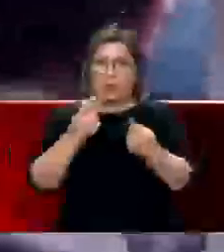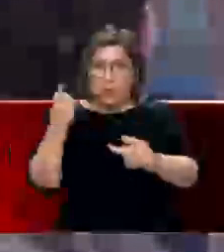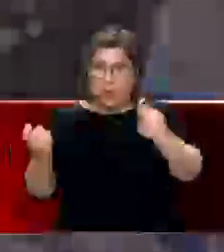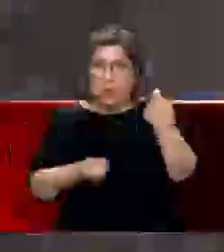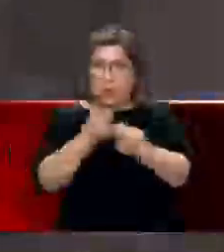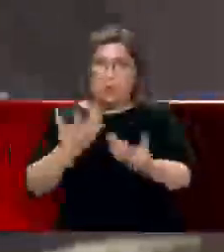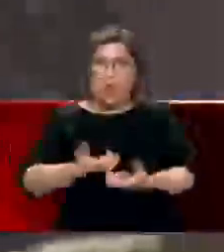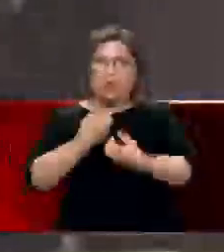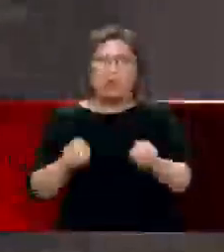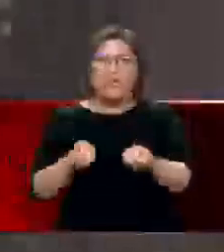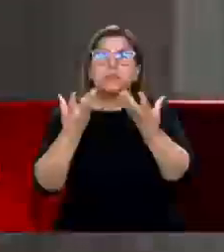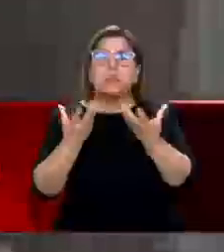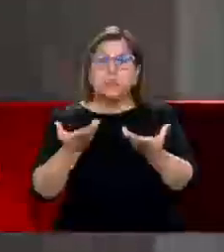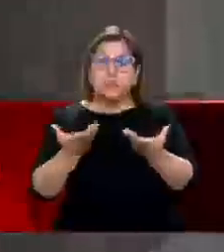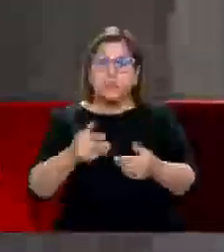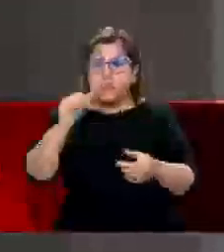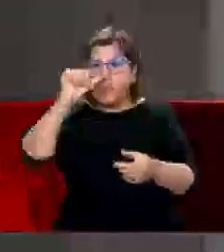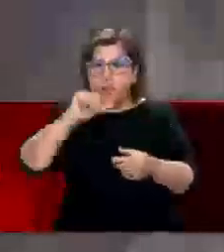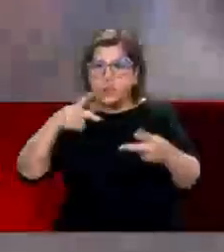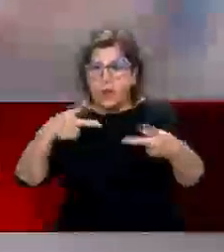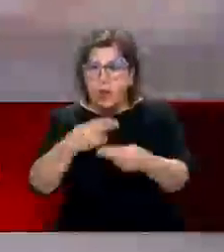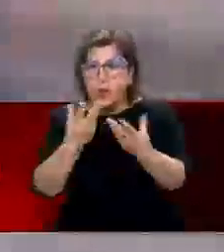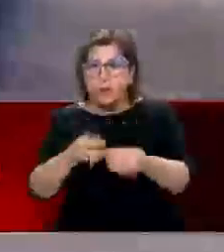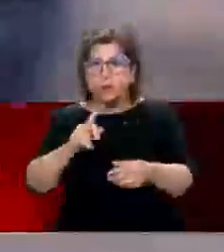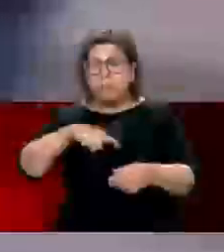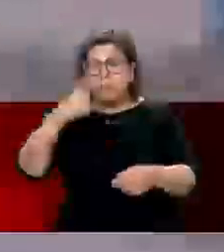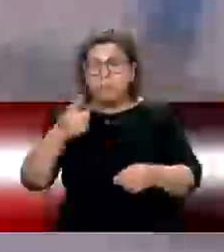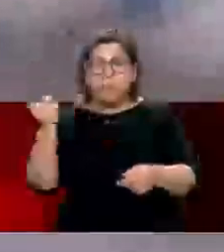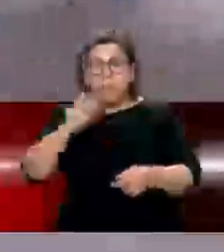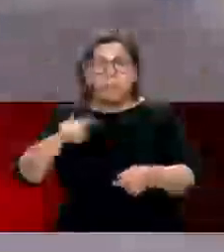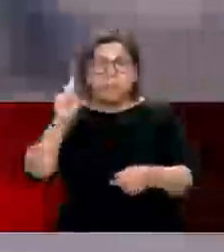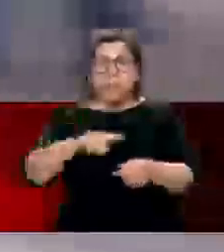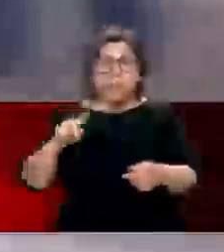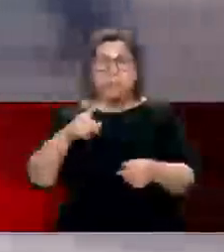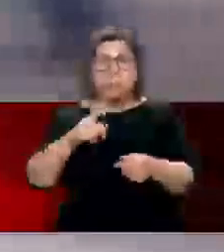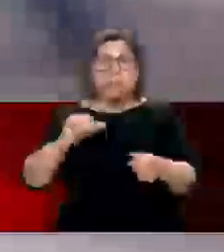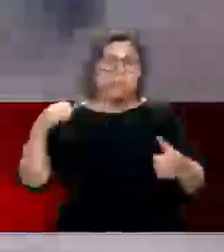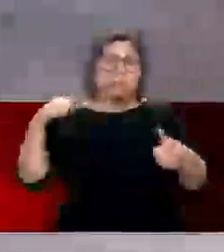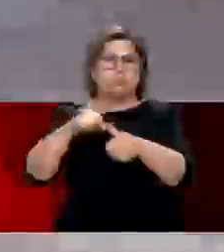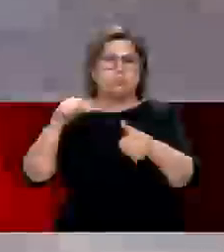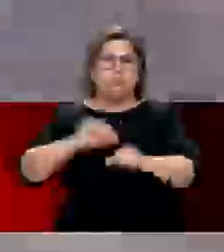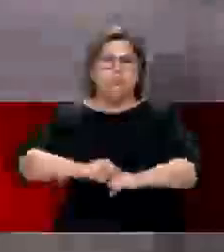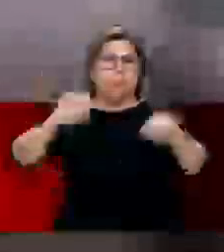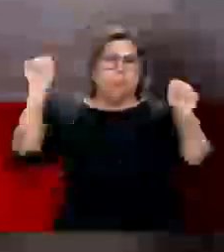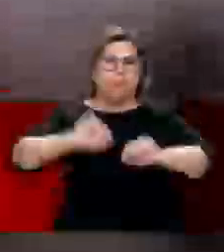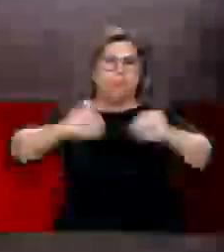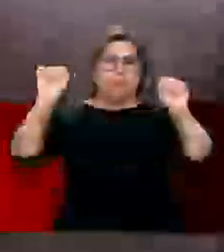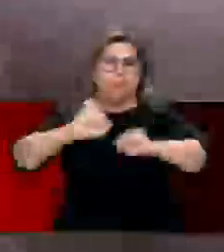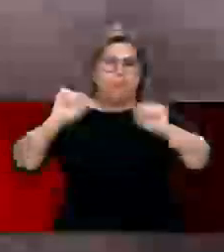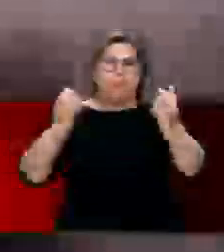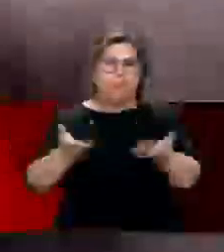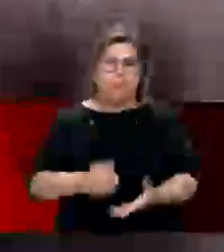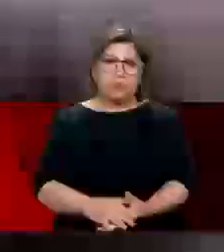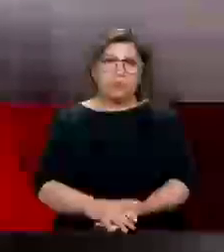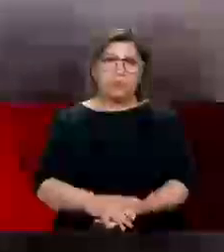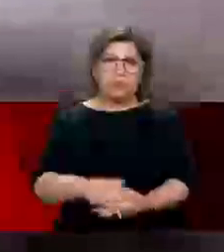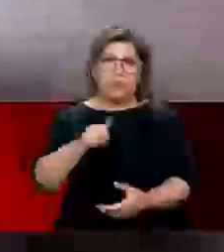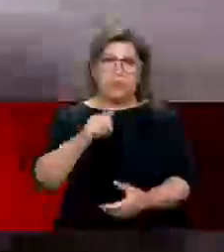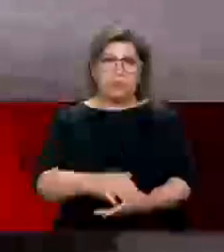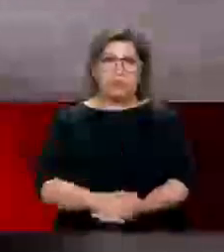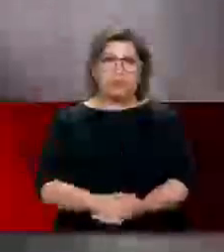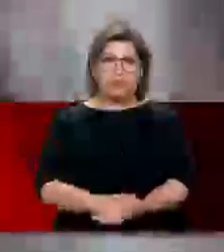çabalar maalesef yeterli olmadı. Gaz akışı kesilmediği için ard arda patlamalar devam etti. İçeride insanlar hala yanıyorlar karışıyor. Adam